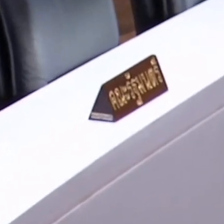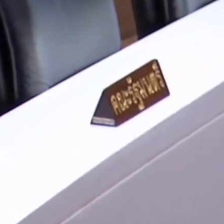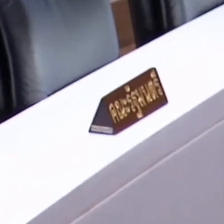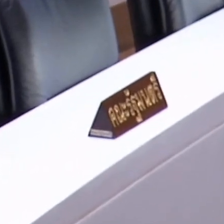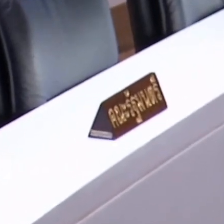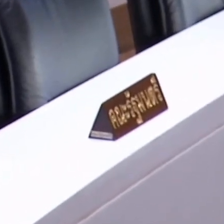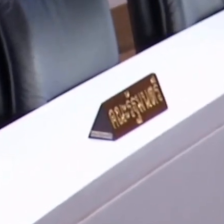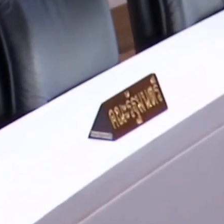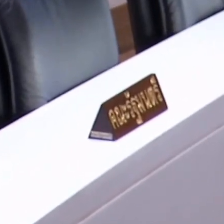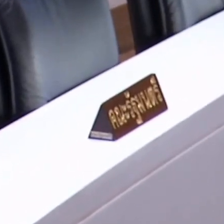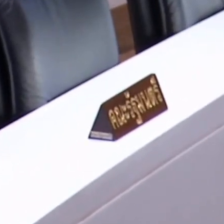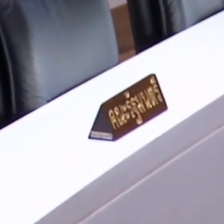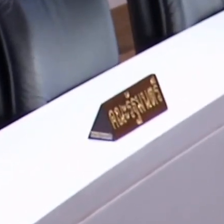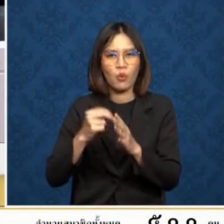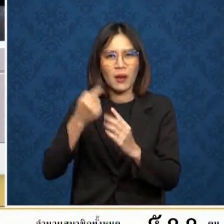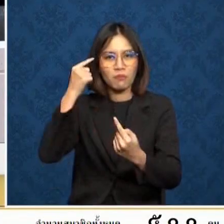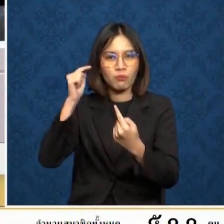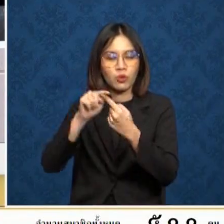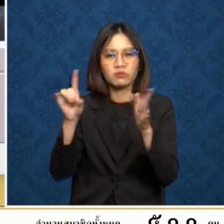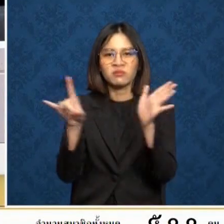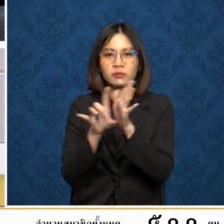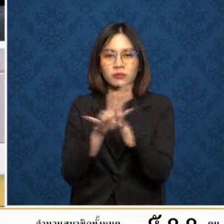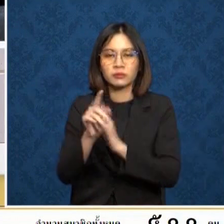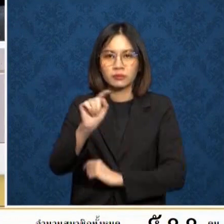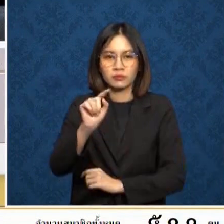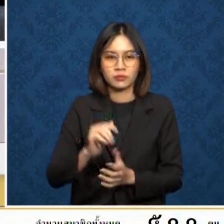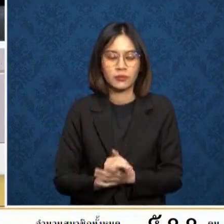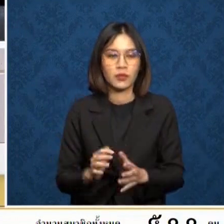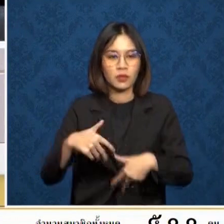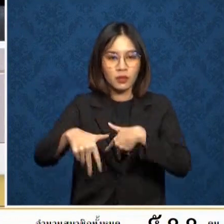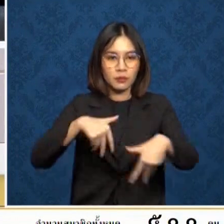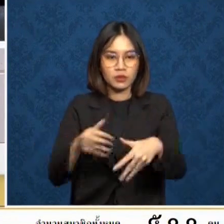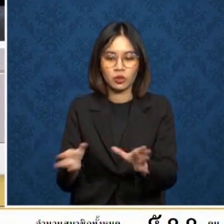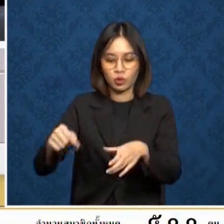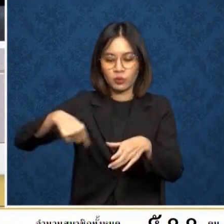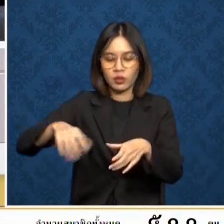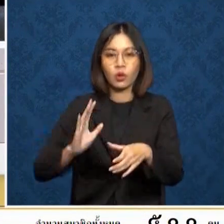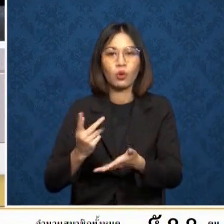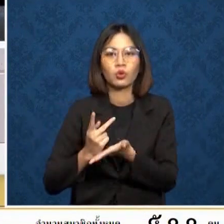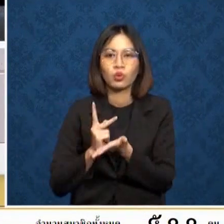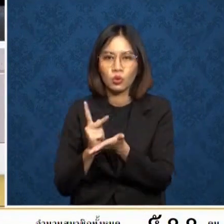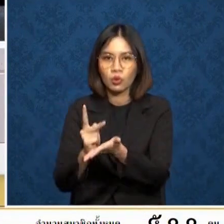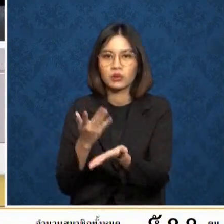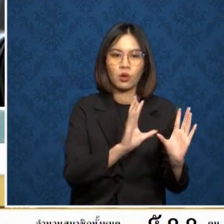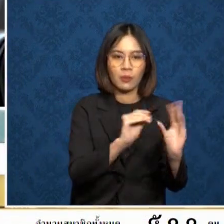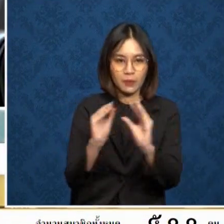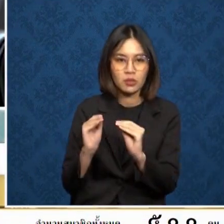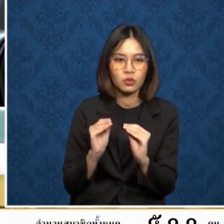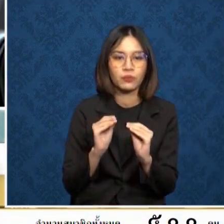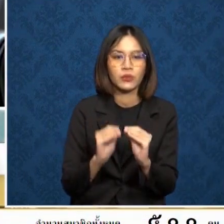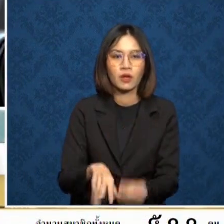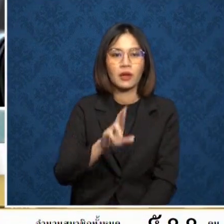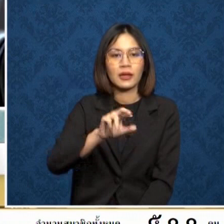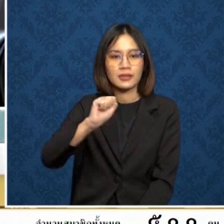รอบหลายปีนะที่มีคำของงบประมาณมาเนื่องจากมีการปรับแก้พ.ร.บการศึกษาแห่งชาติแล้วก็มีผลบังคับใช้เมื่อ